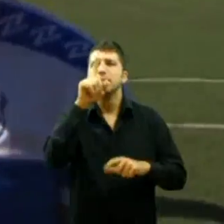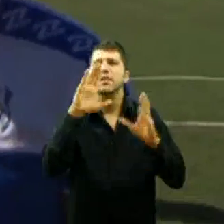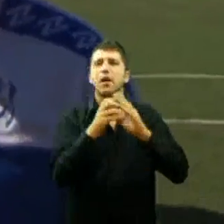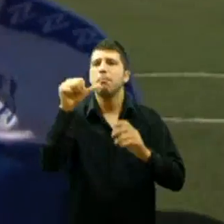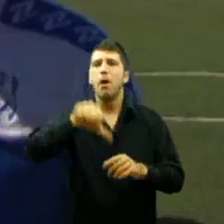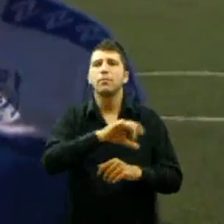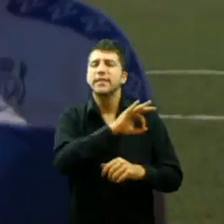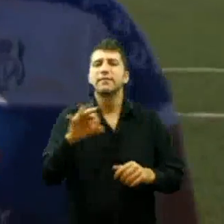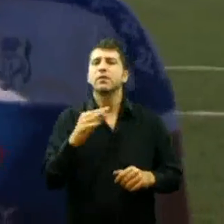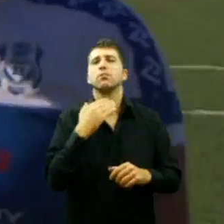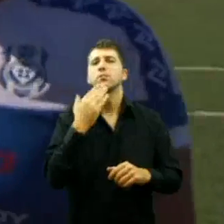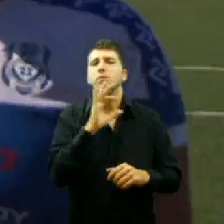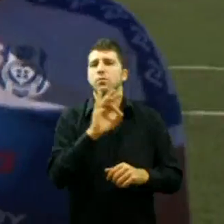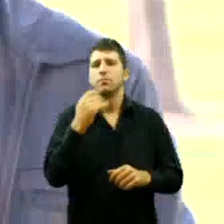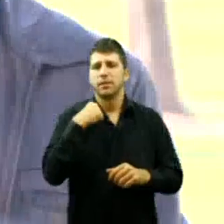Bunu gösterdik biz burada.